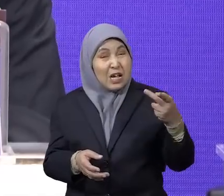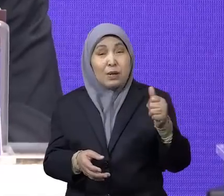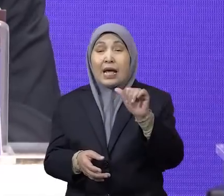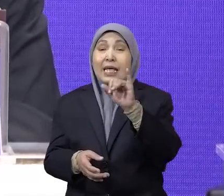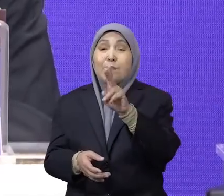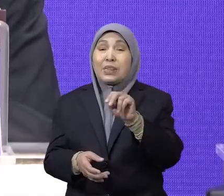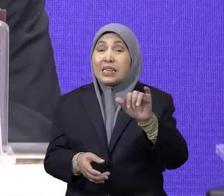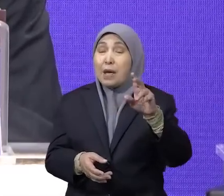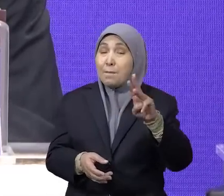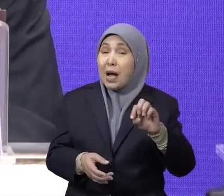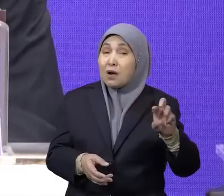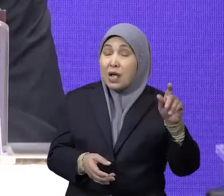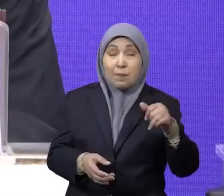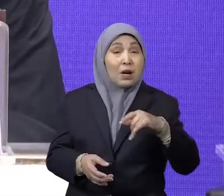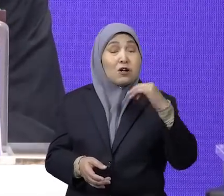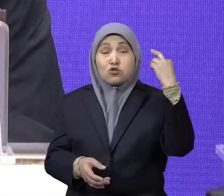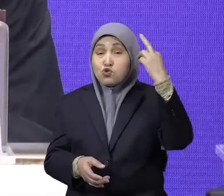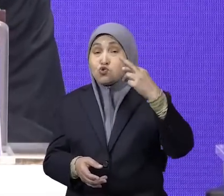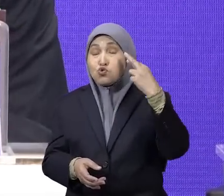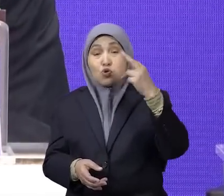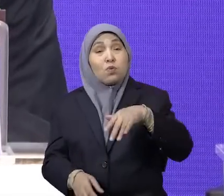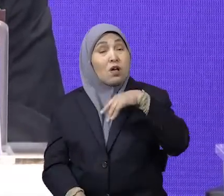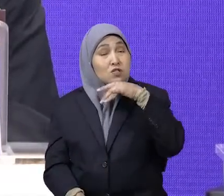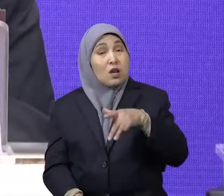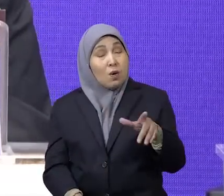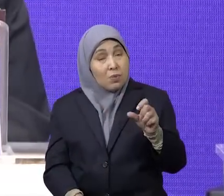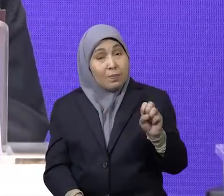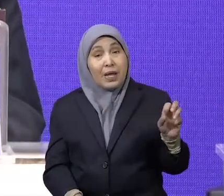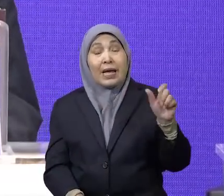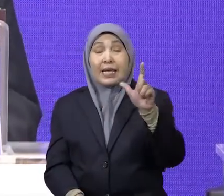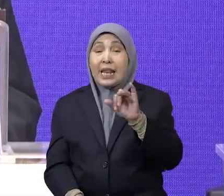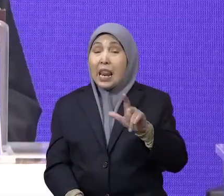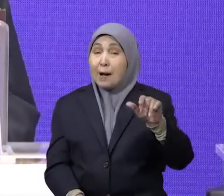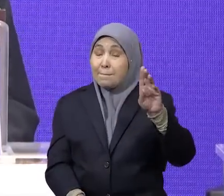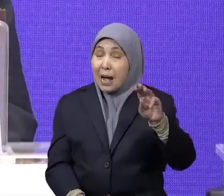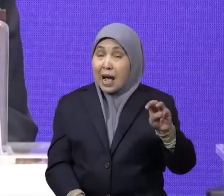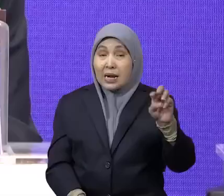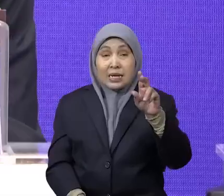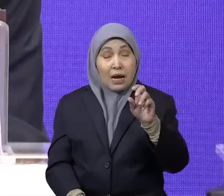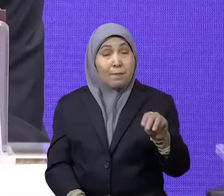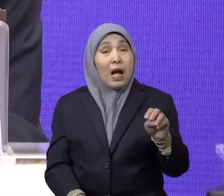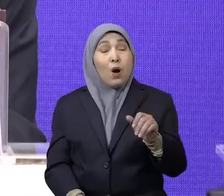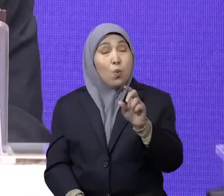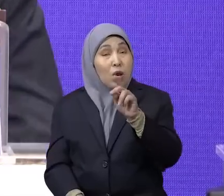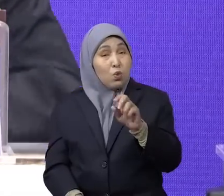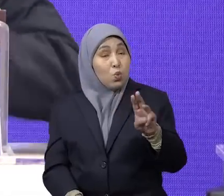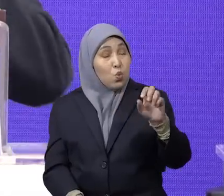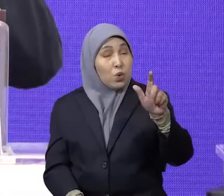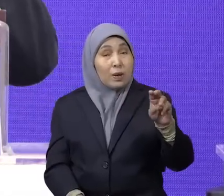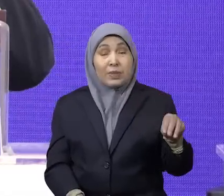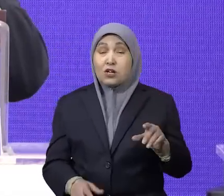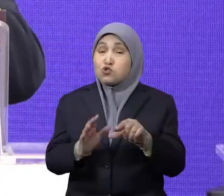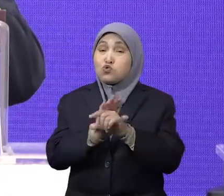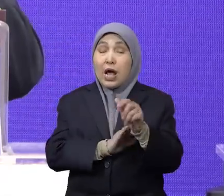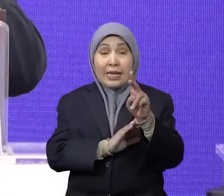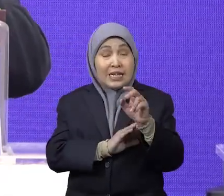Innamal Masih Isa bin Maryam Rasulullah wa kalimatuhu alqaha ila Maryam wa ruhum minhu. Kat sini kalau